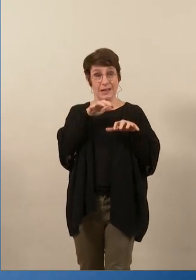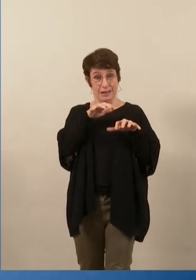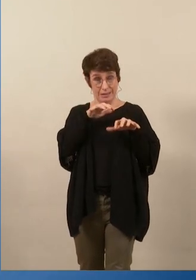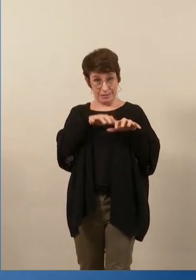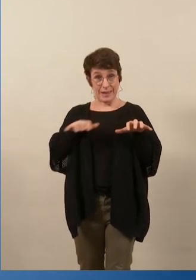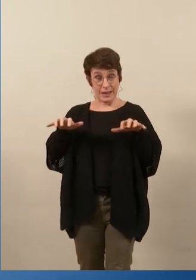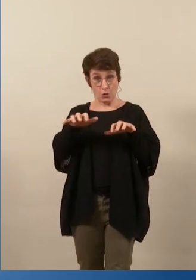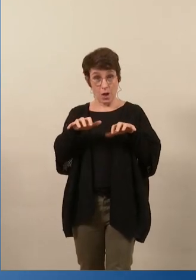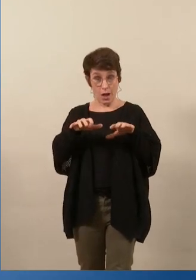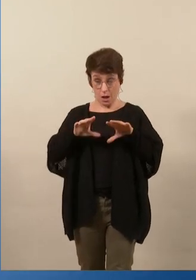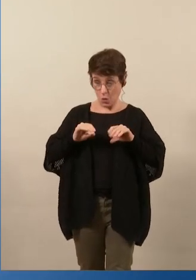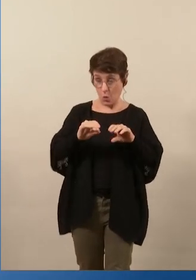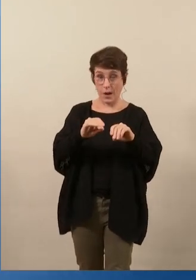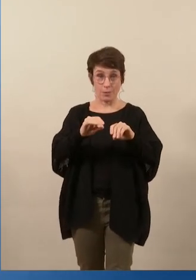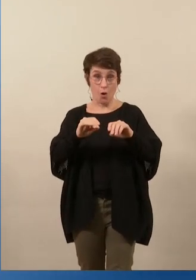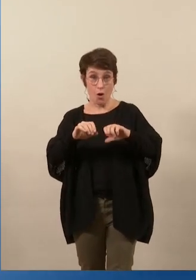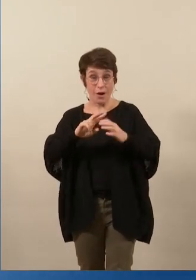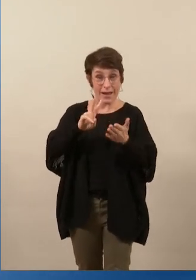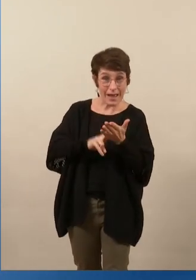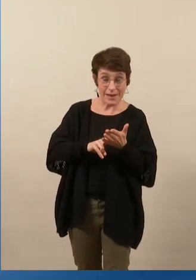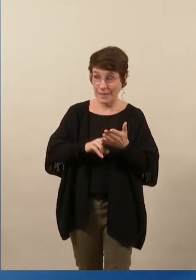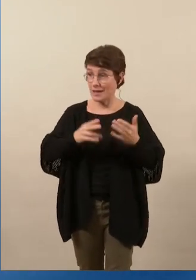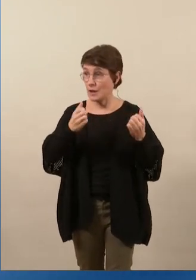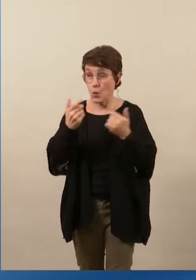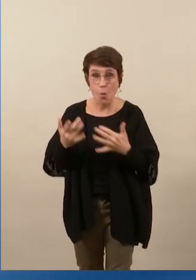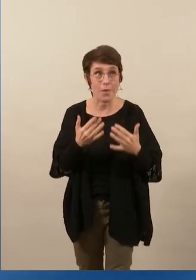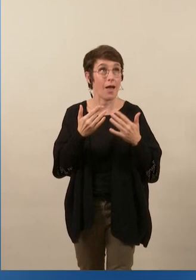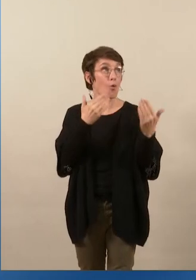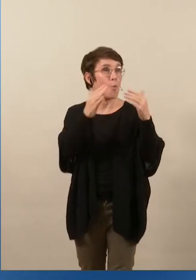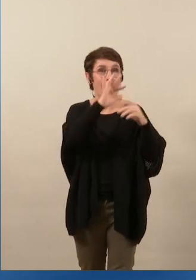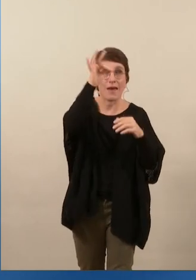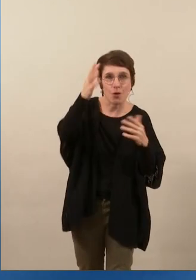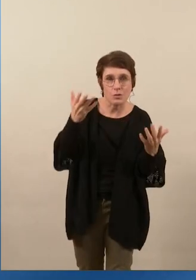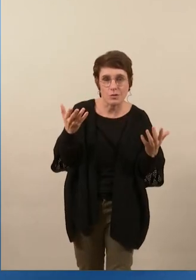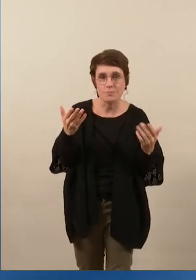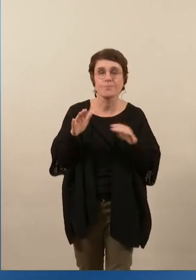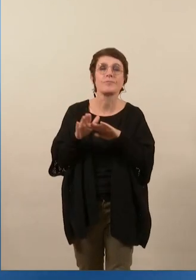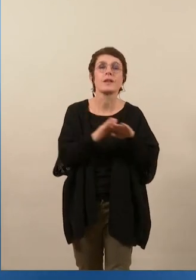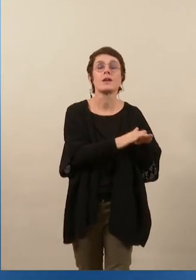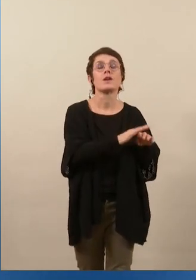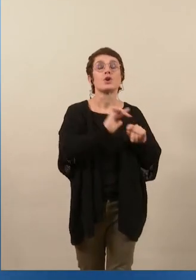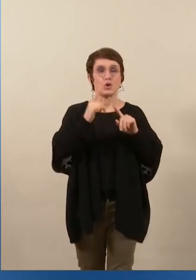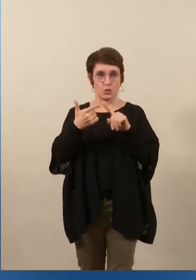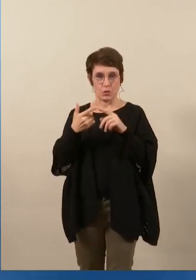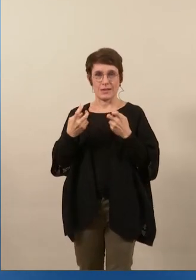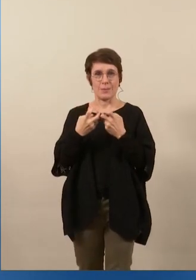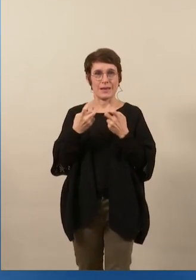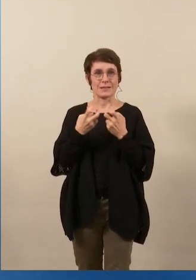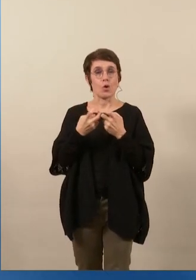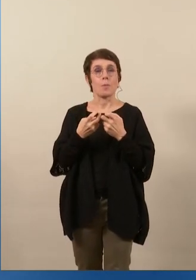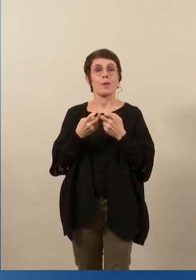matière ou bien même en France le deuxième exemple faciliter l'accès des femmes à la